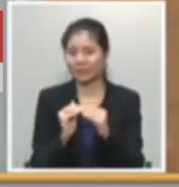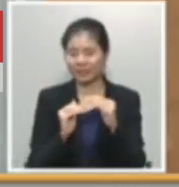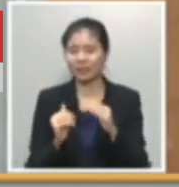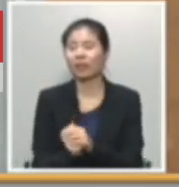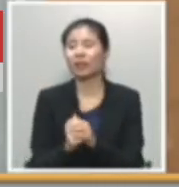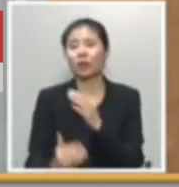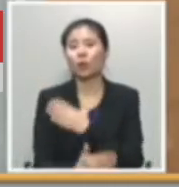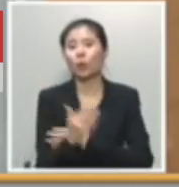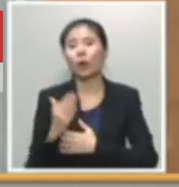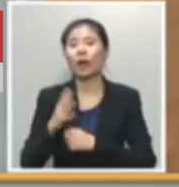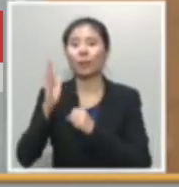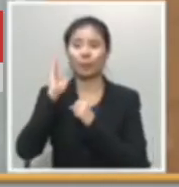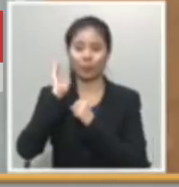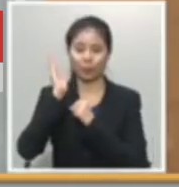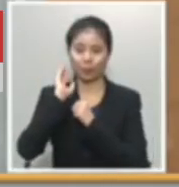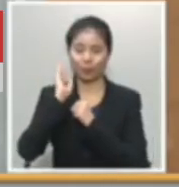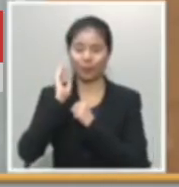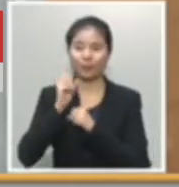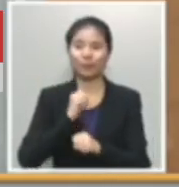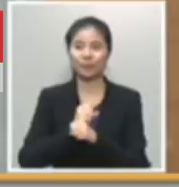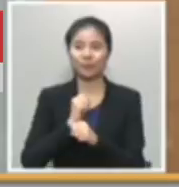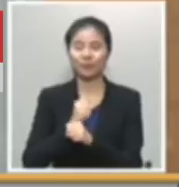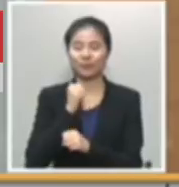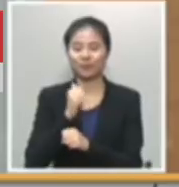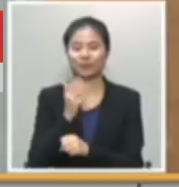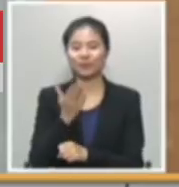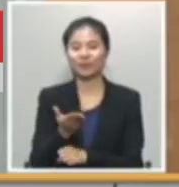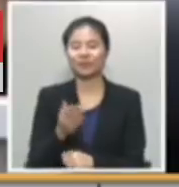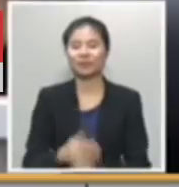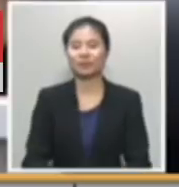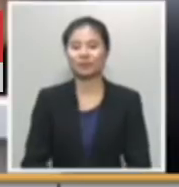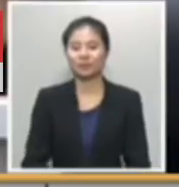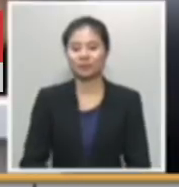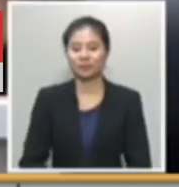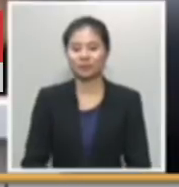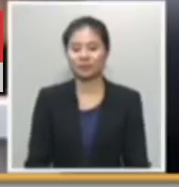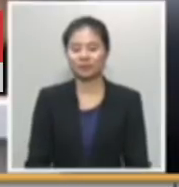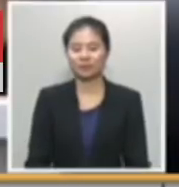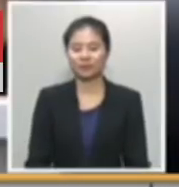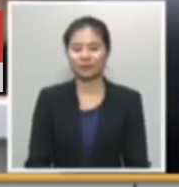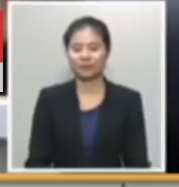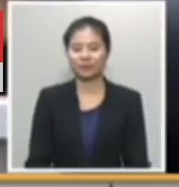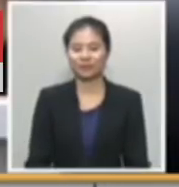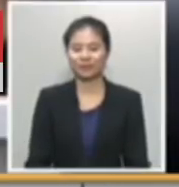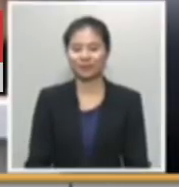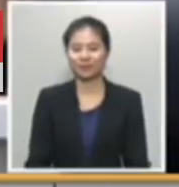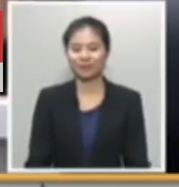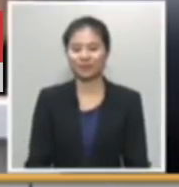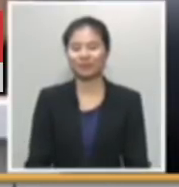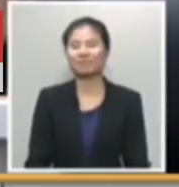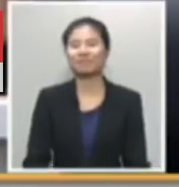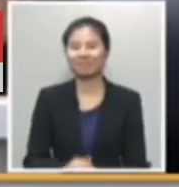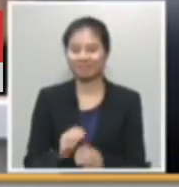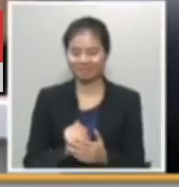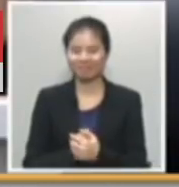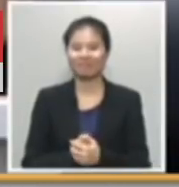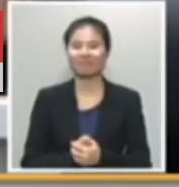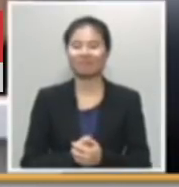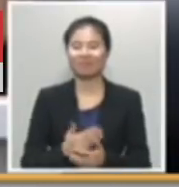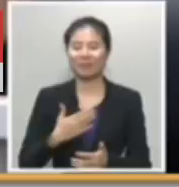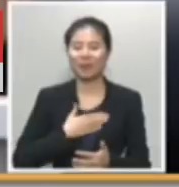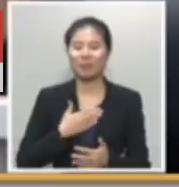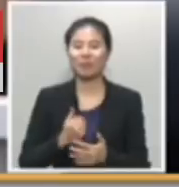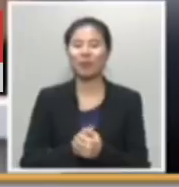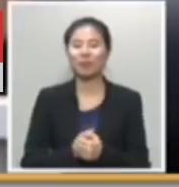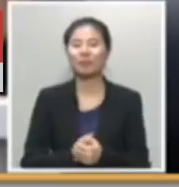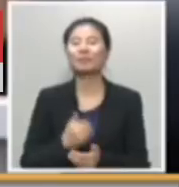กขึ้นมาอภิปรายได้ทั้งสิ้นครับ ครับ เชิญต่อครับ กราบเรียนท่านประธานสภาที่เคารพกับผมจะ